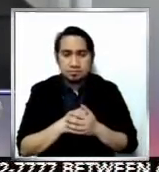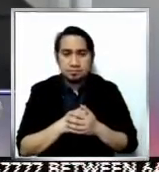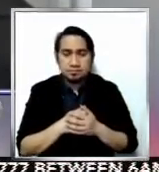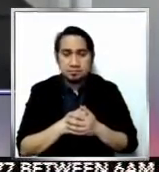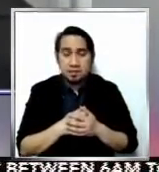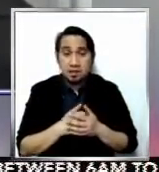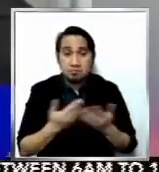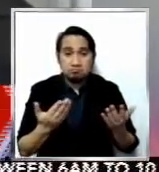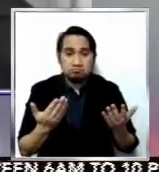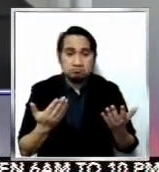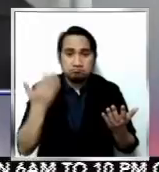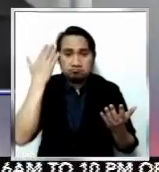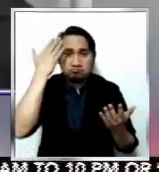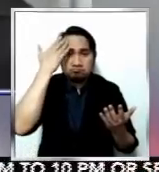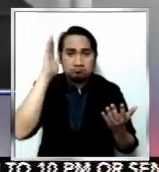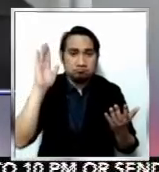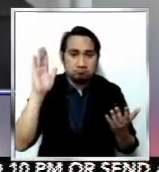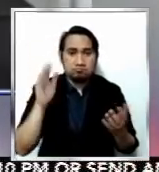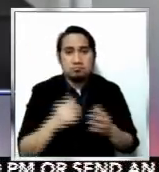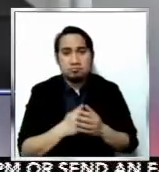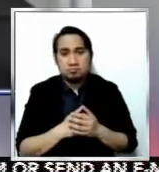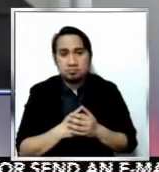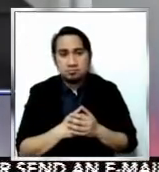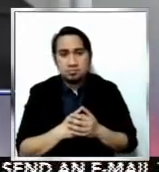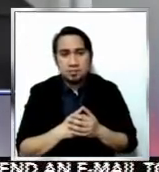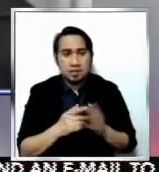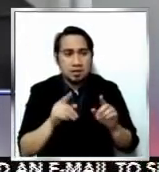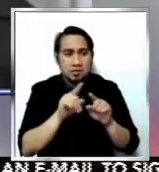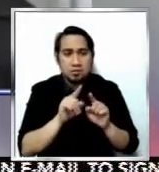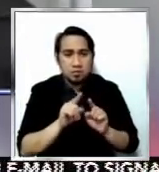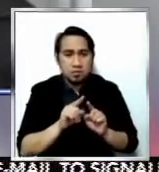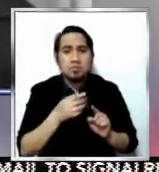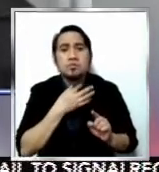it. We're also curious to know, but